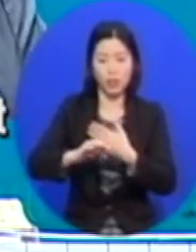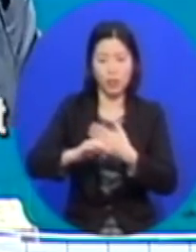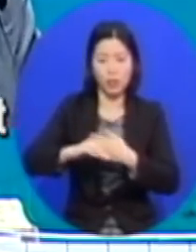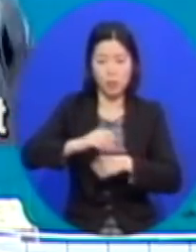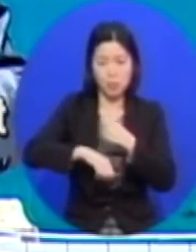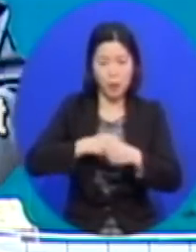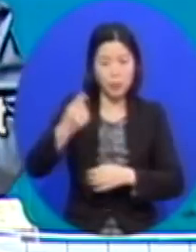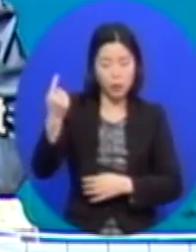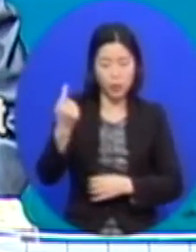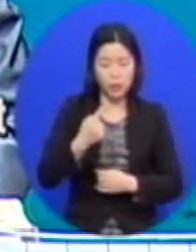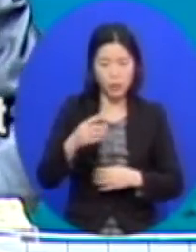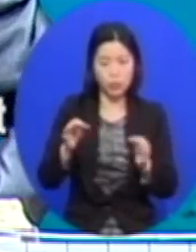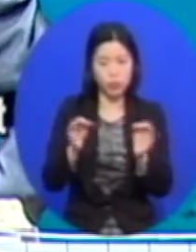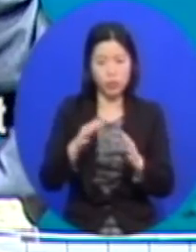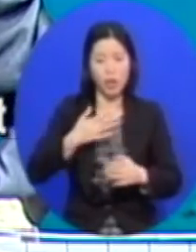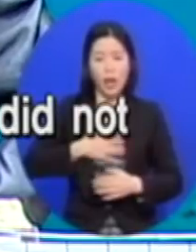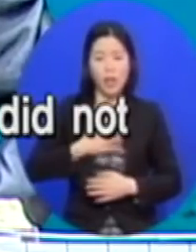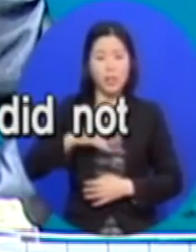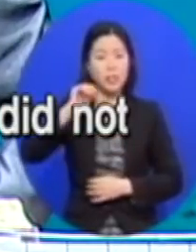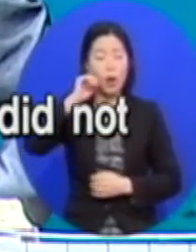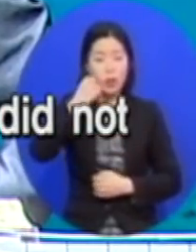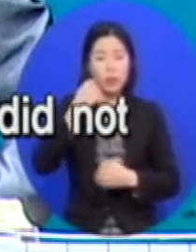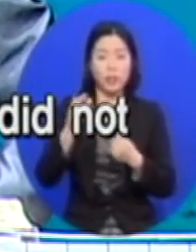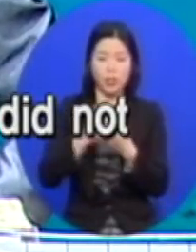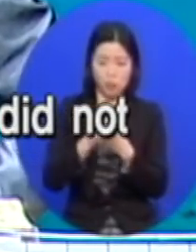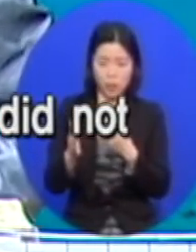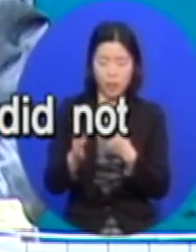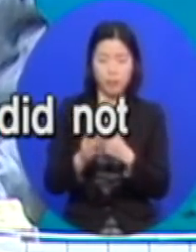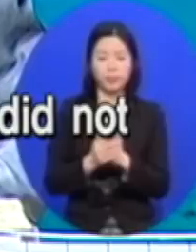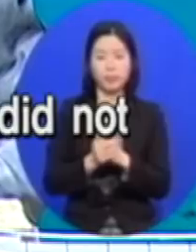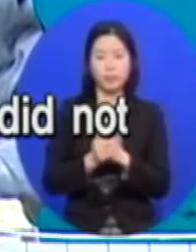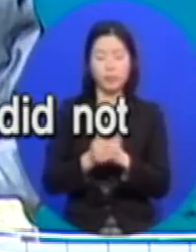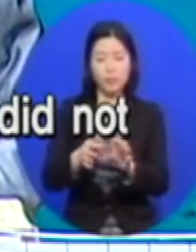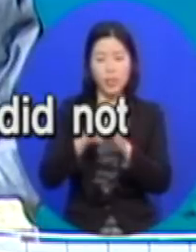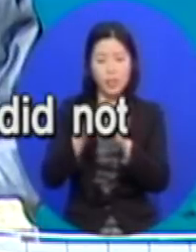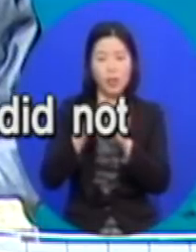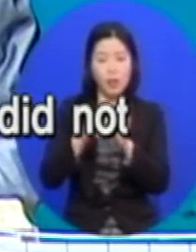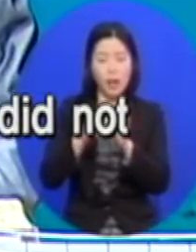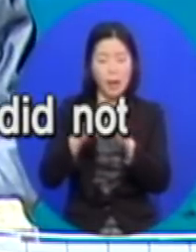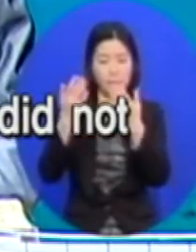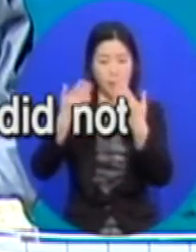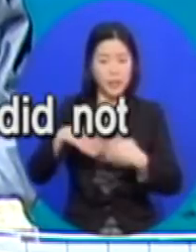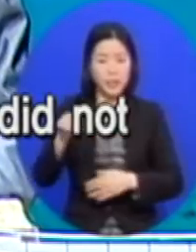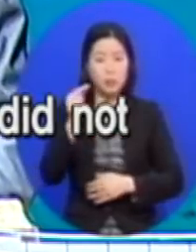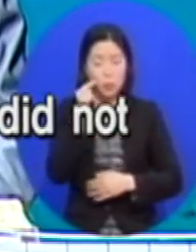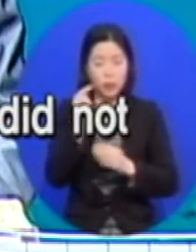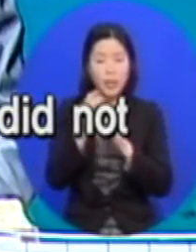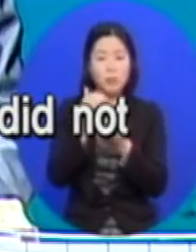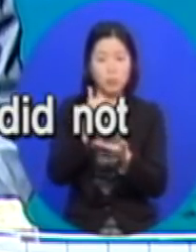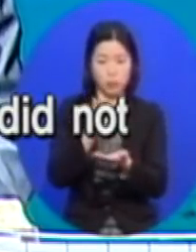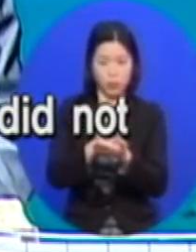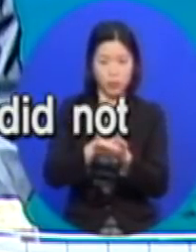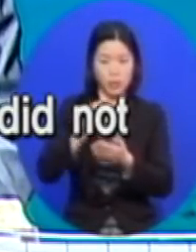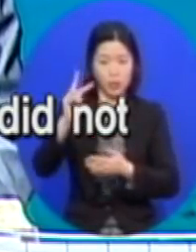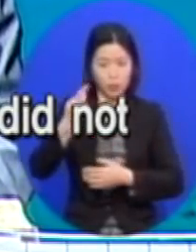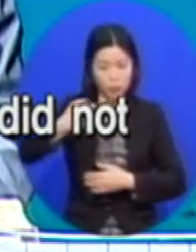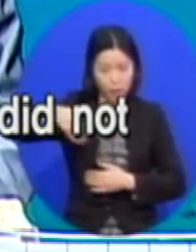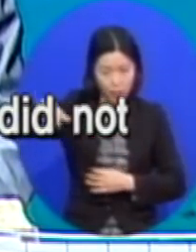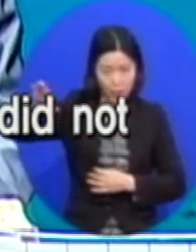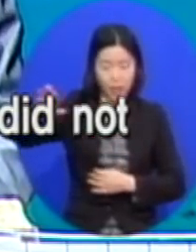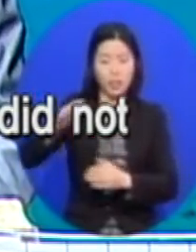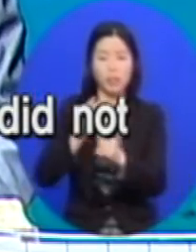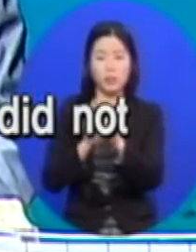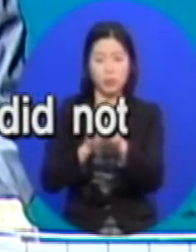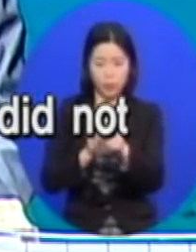순간 알기가 좀 어려워서 연락 받지 못하신 분은 돌아가 주시면 좋겠습니다